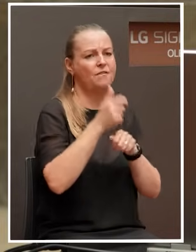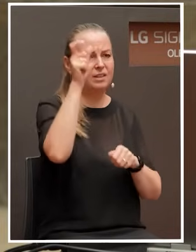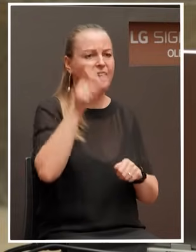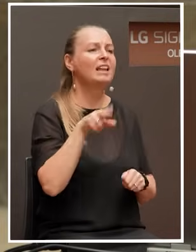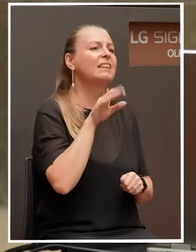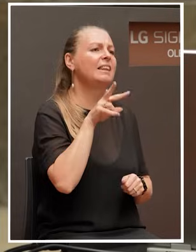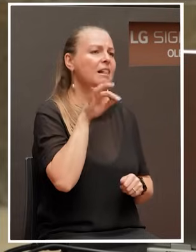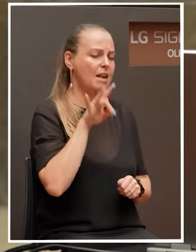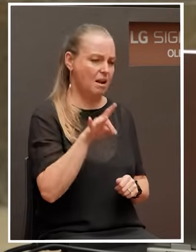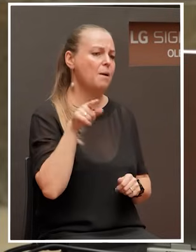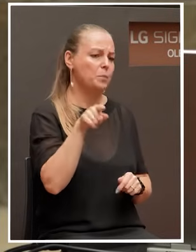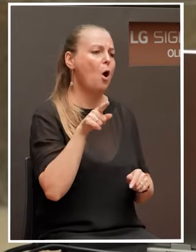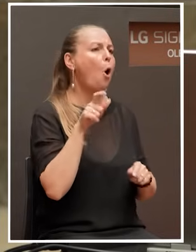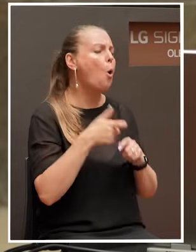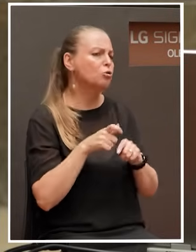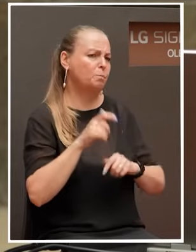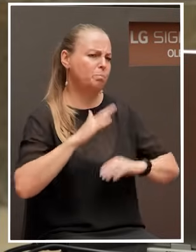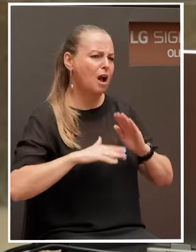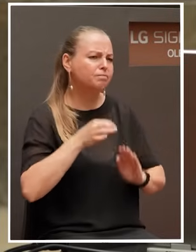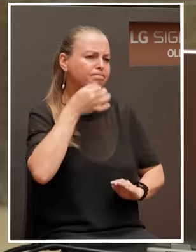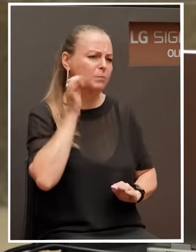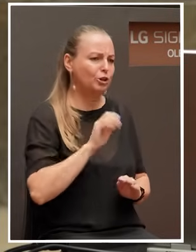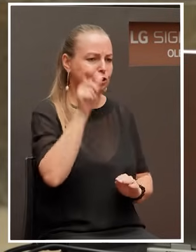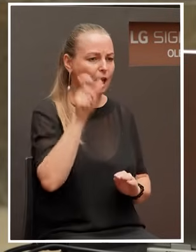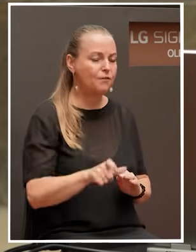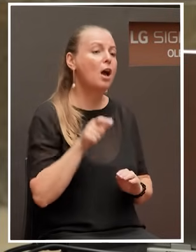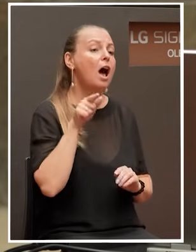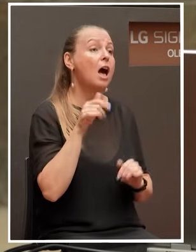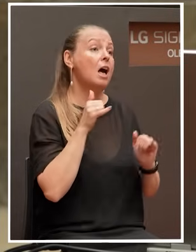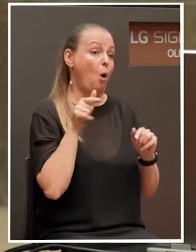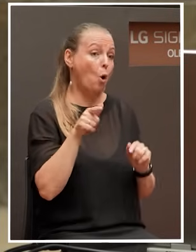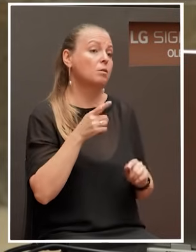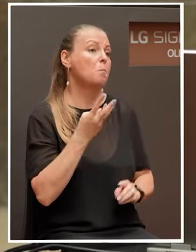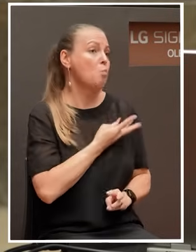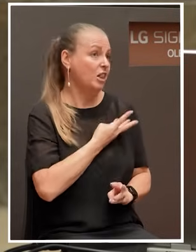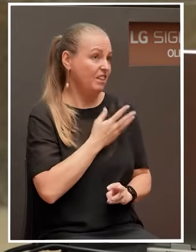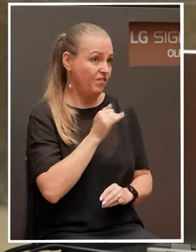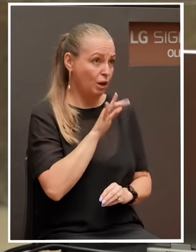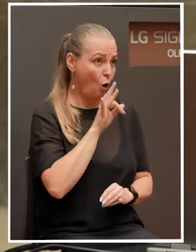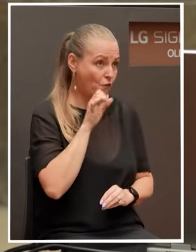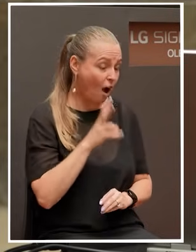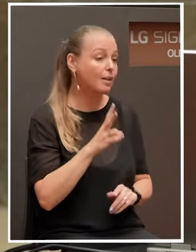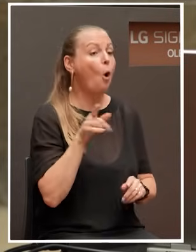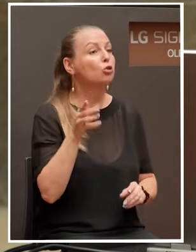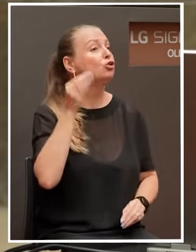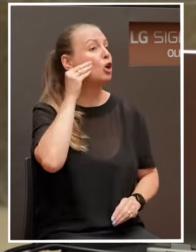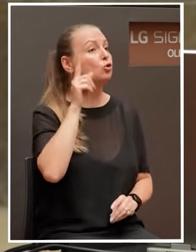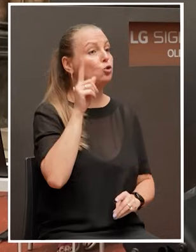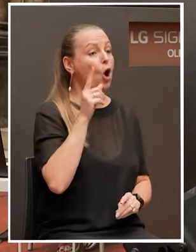дилер импрессионистов, очень практичный человек и одновременно человек идеологически мотивированный. Он убежден, что импрессионизм – это